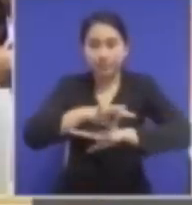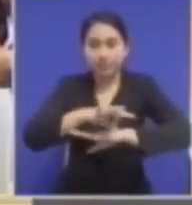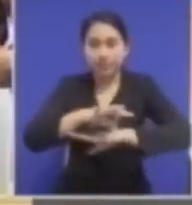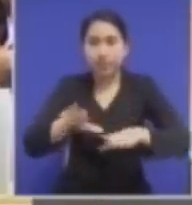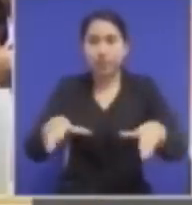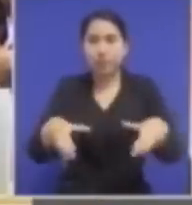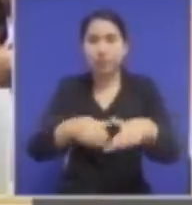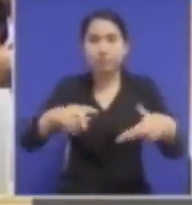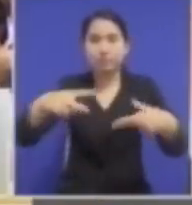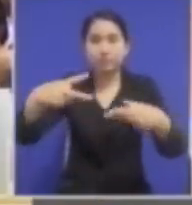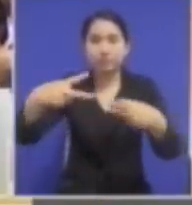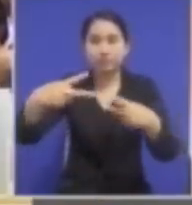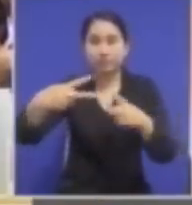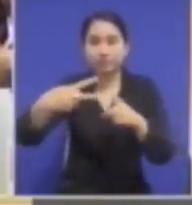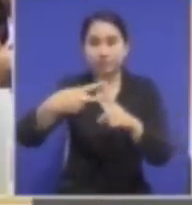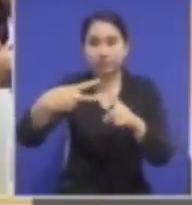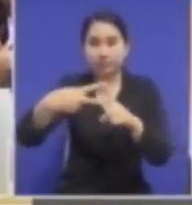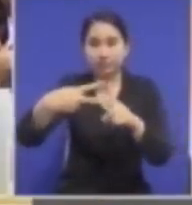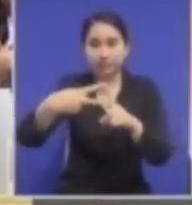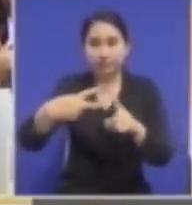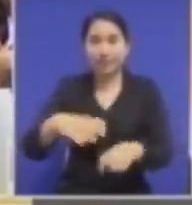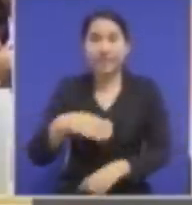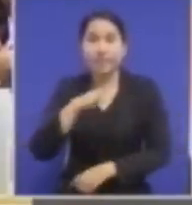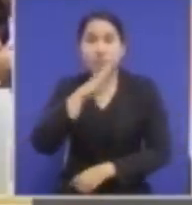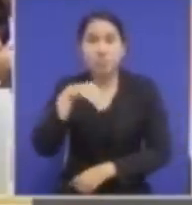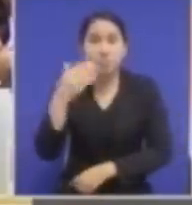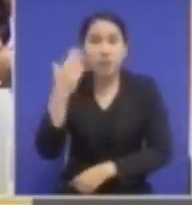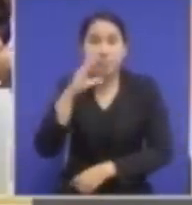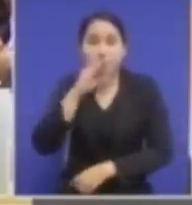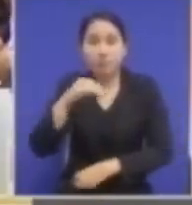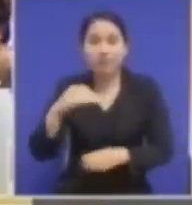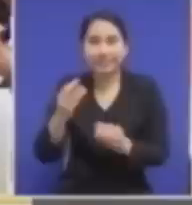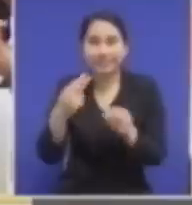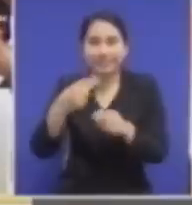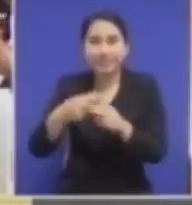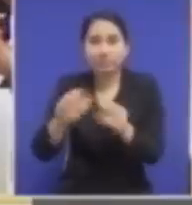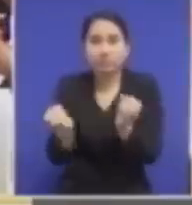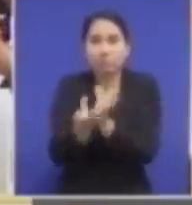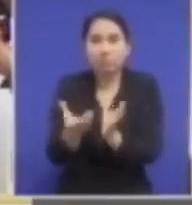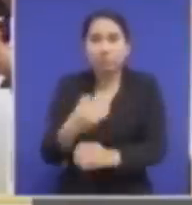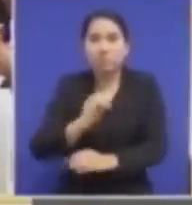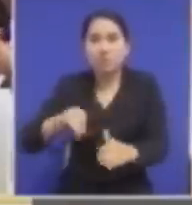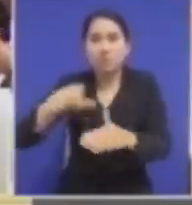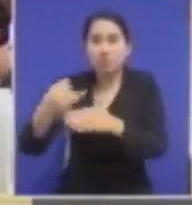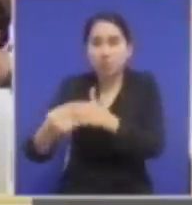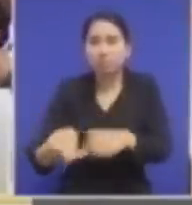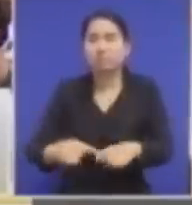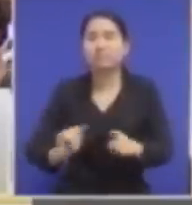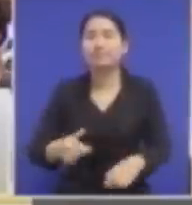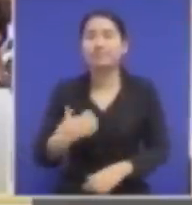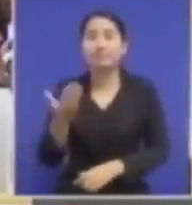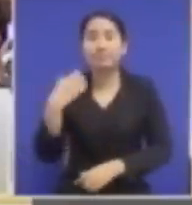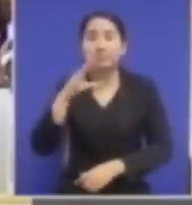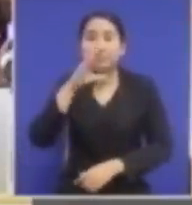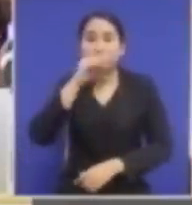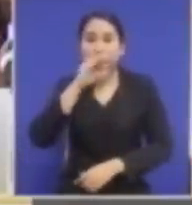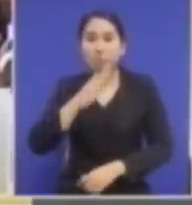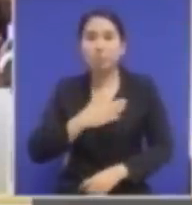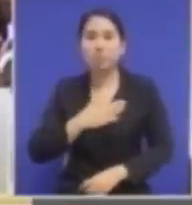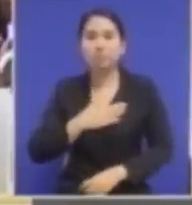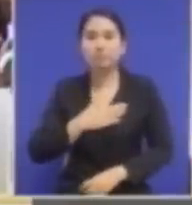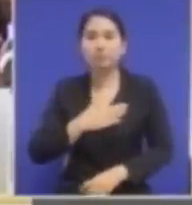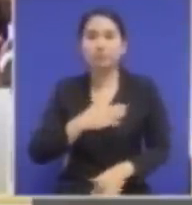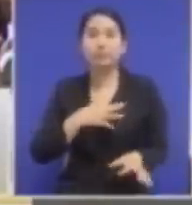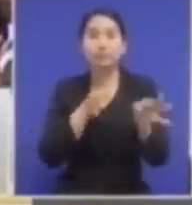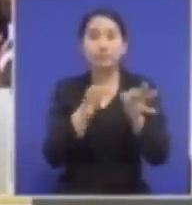งๆถ้าท่านไม่เอ่ยชื่อของผมเมื่อสักครู่นี้ก็จะจบกันลงด้วยดีแล้วนะครับแต่ในเมื่อท่านเอ่ยมานะครับผมขออนุญาตอย่างนี้ละกันท่านสงสั